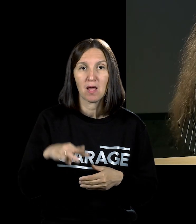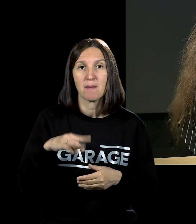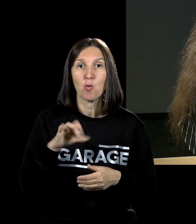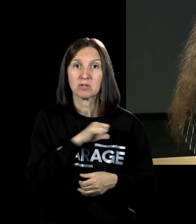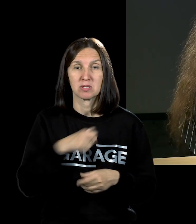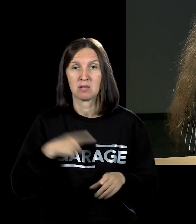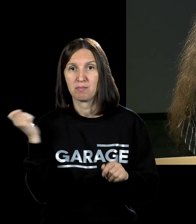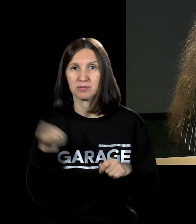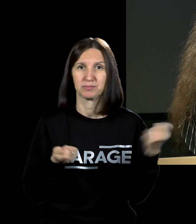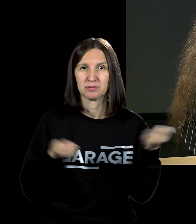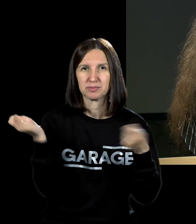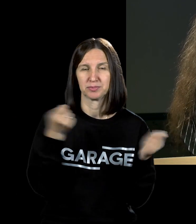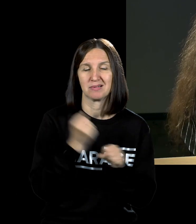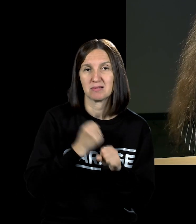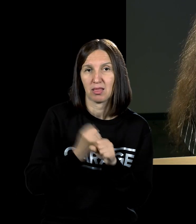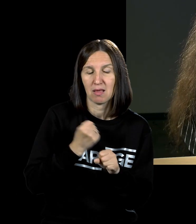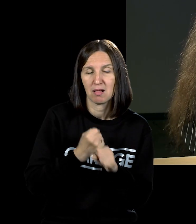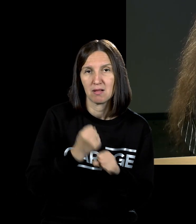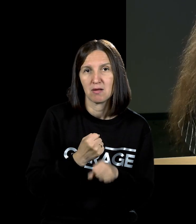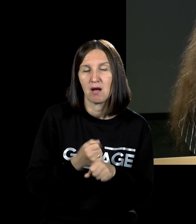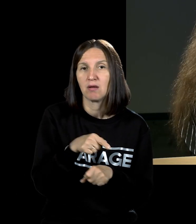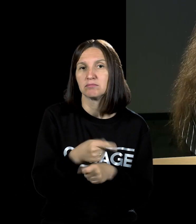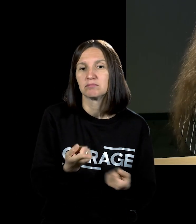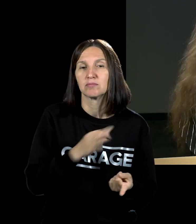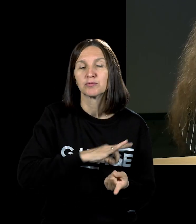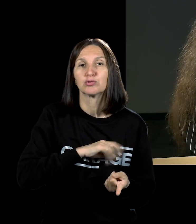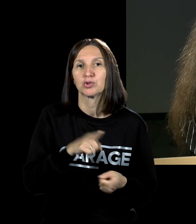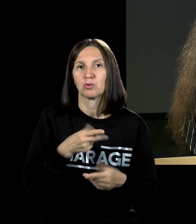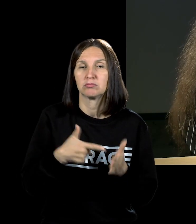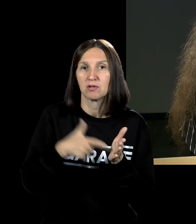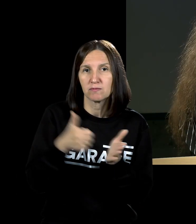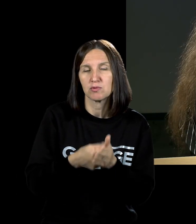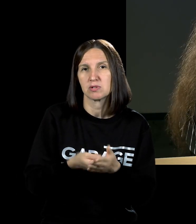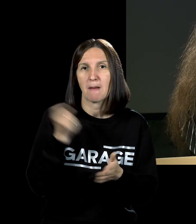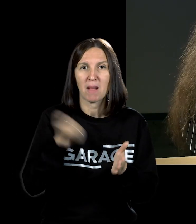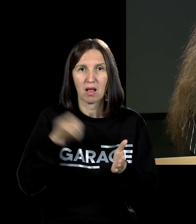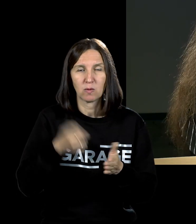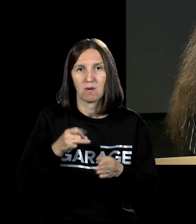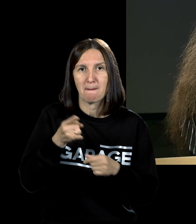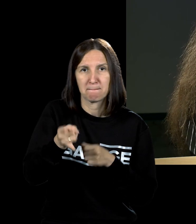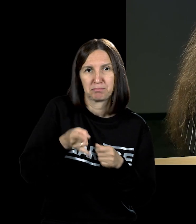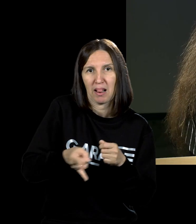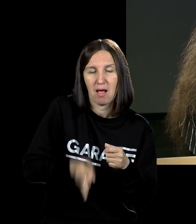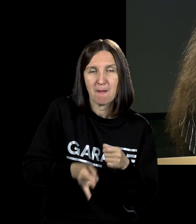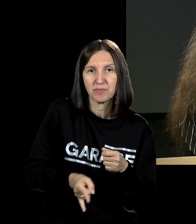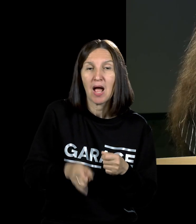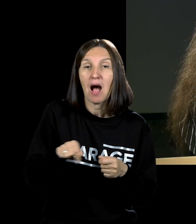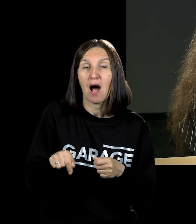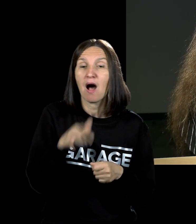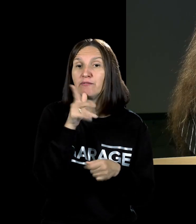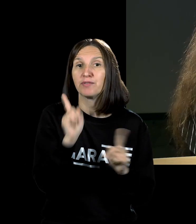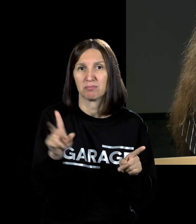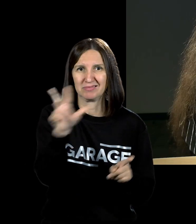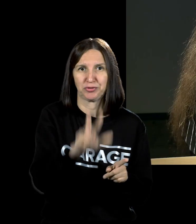Моррис сколотил сам за 3 часа, сделал при помощи молотка, гвоздей, пилы. Но весь этот